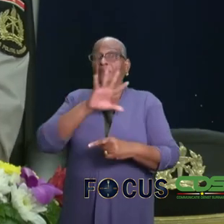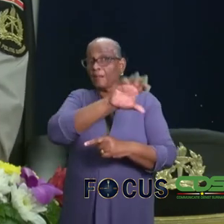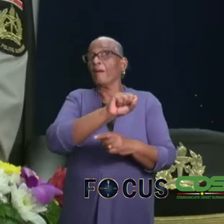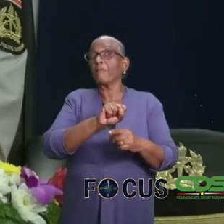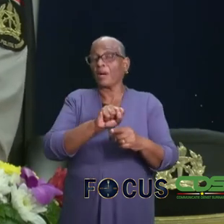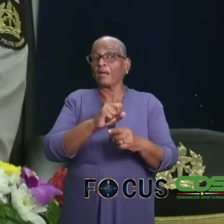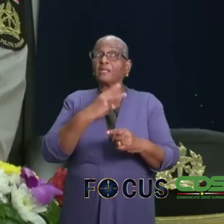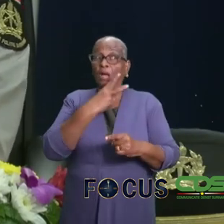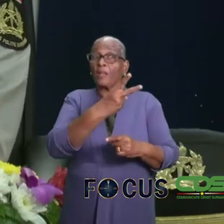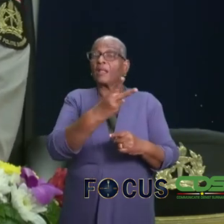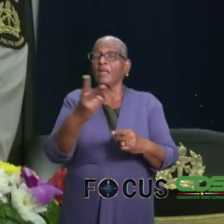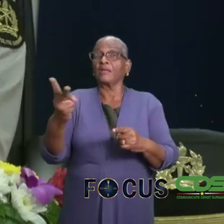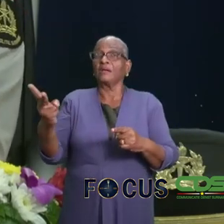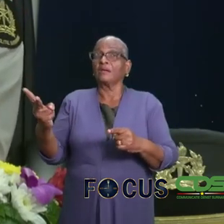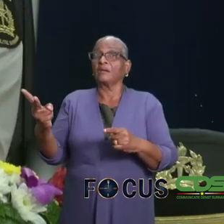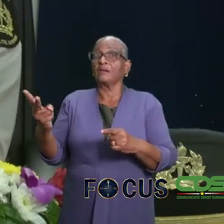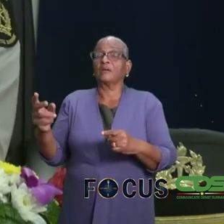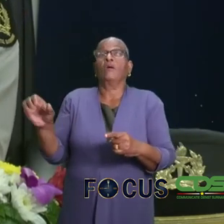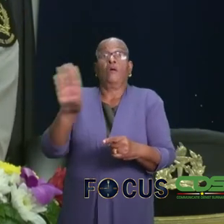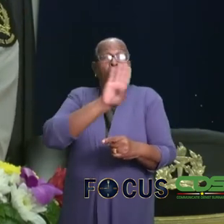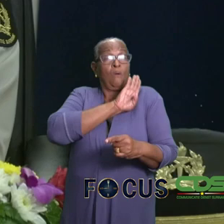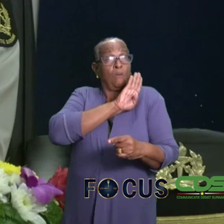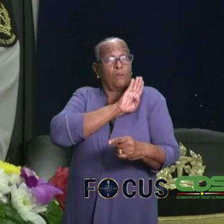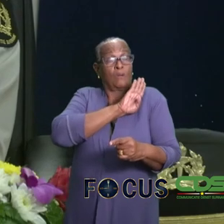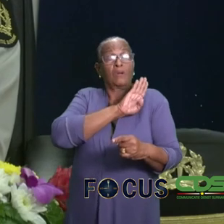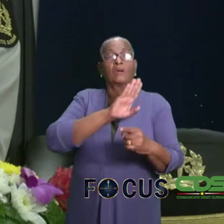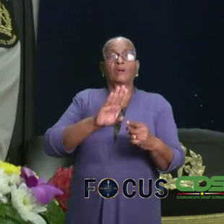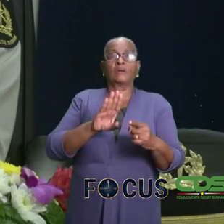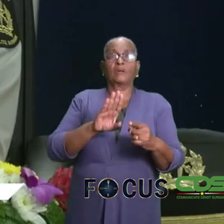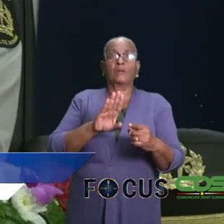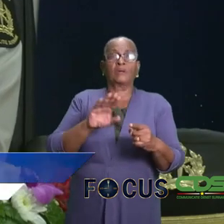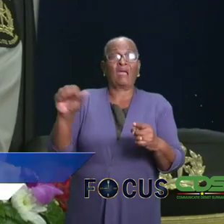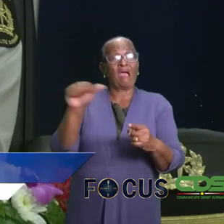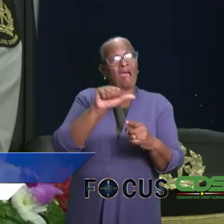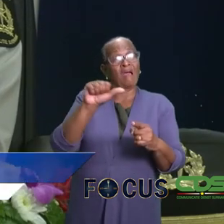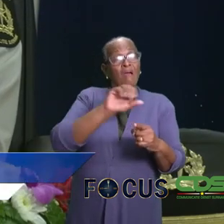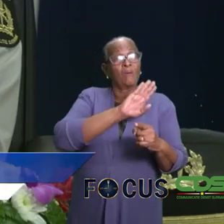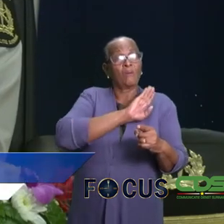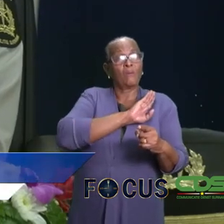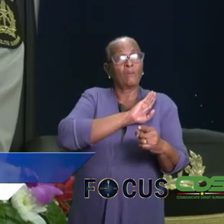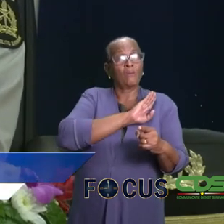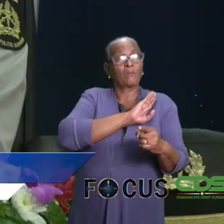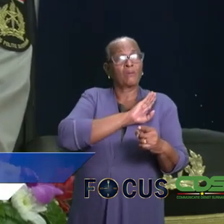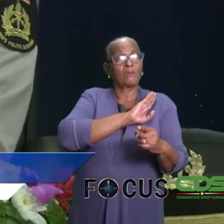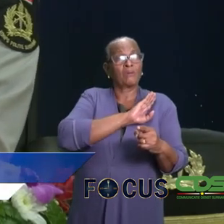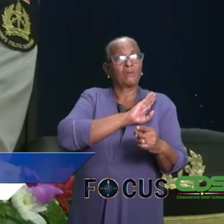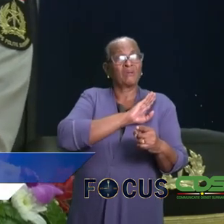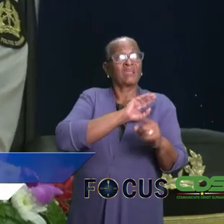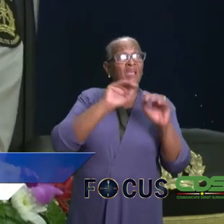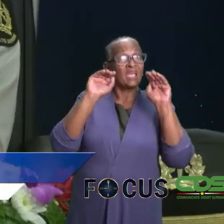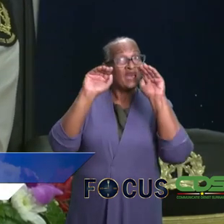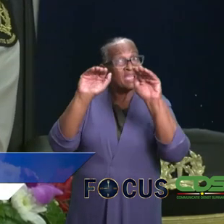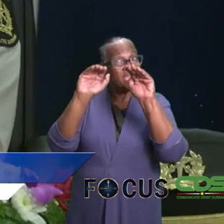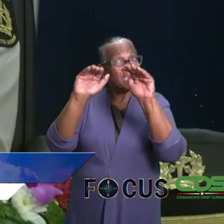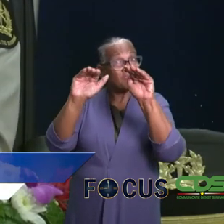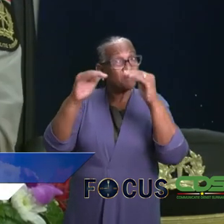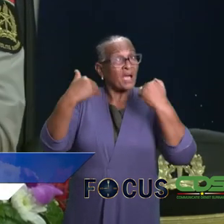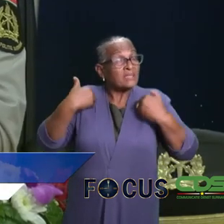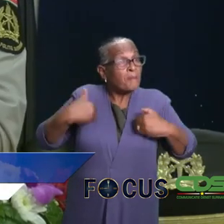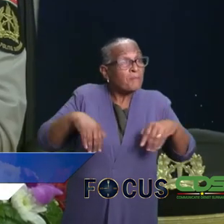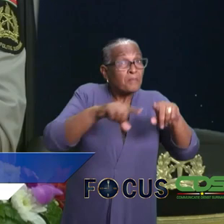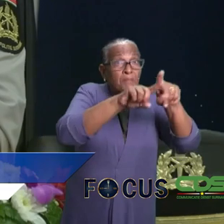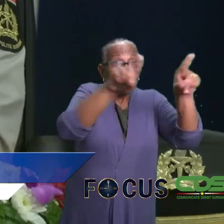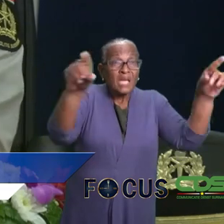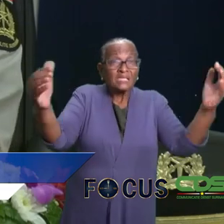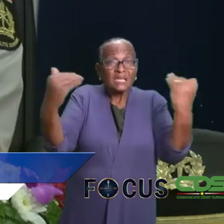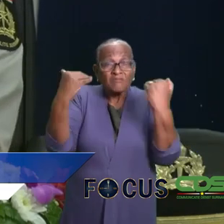wordt. Aan de andere kant moet ik zeggen dus dat de informatie vanuit de burgerij